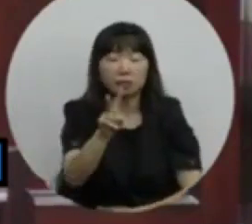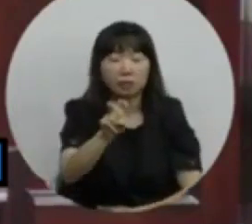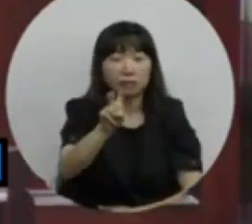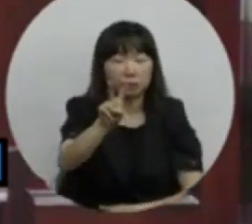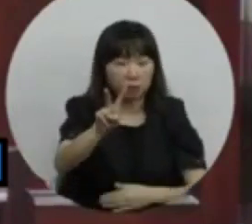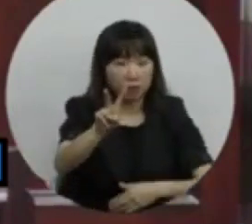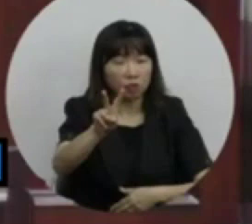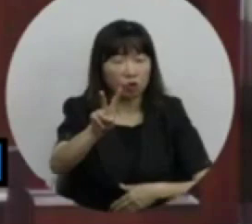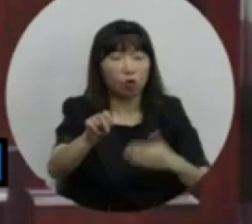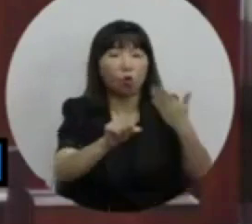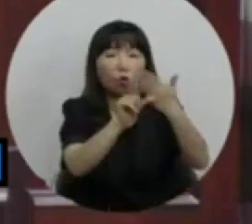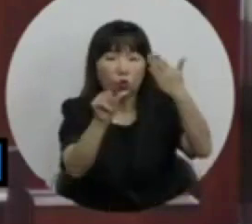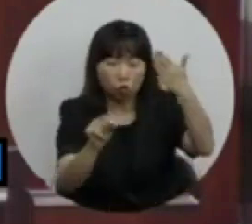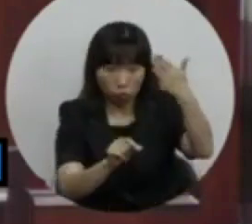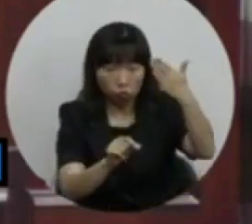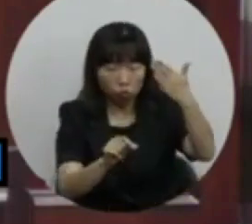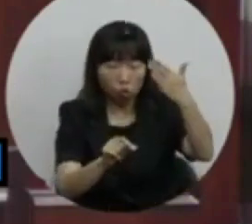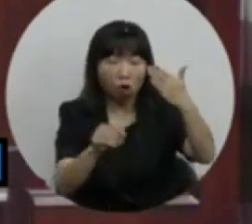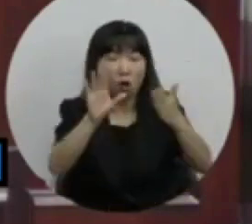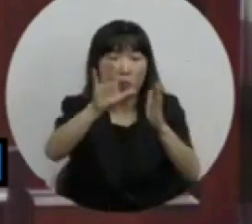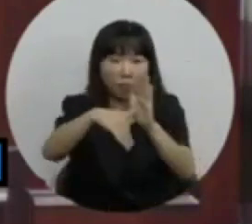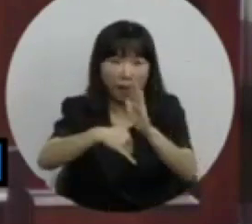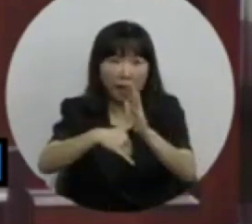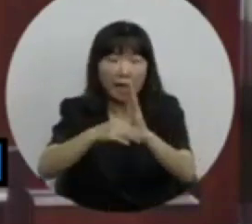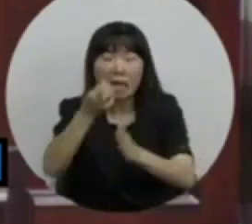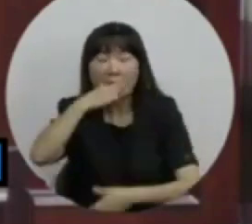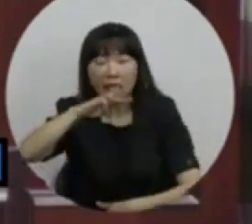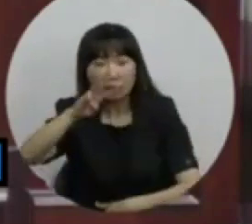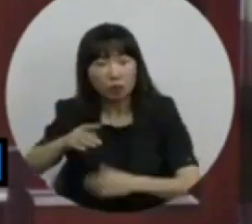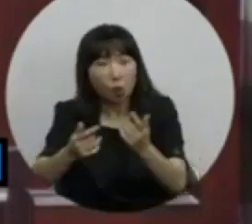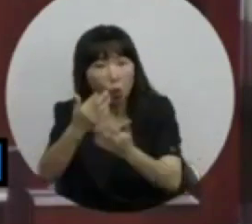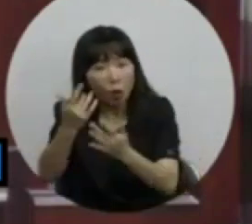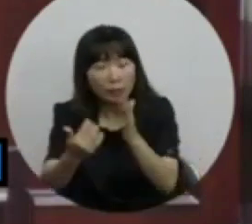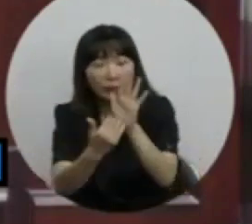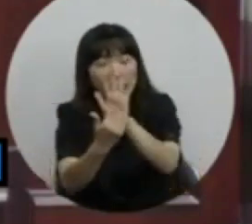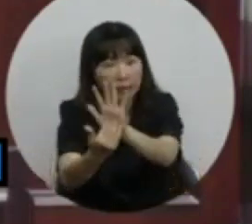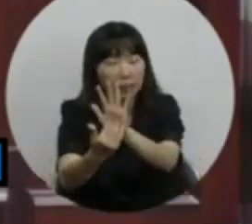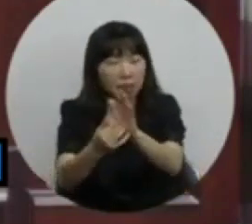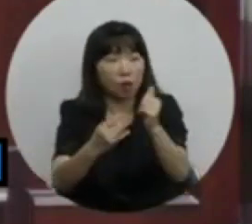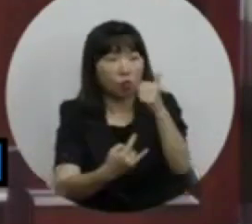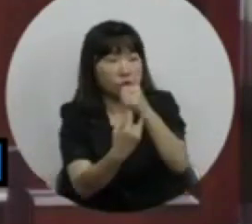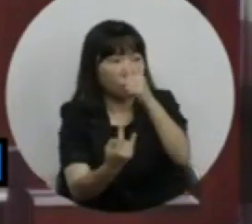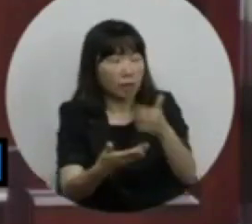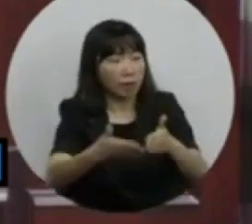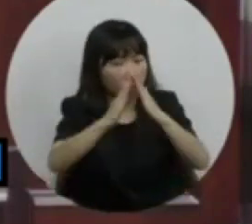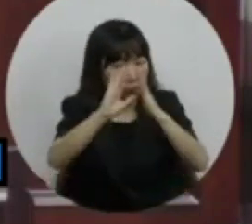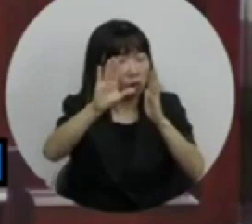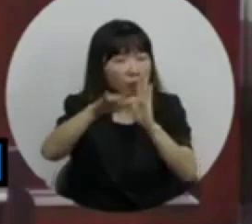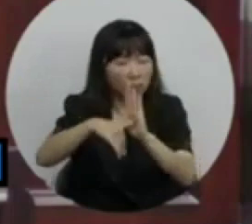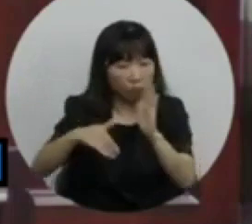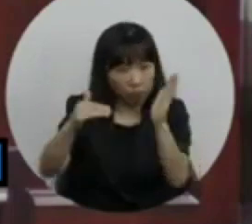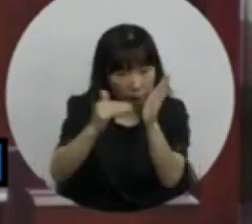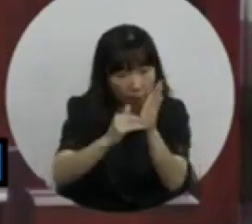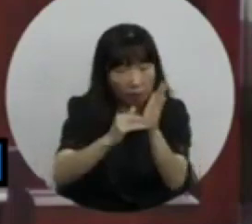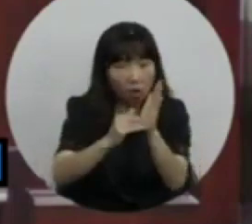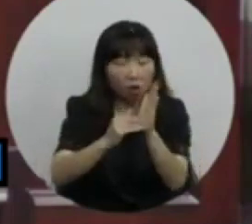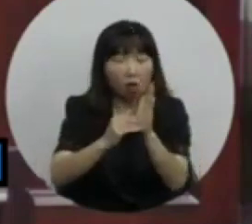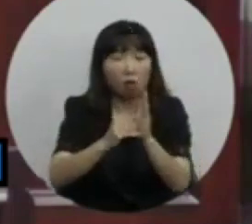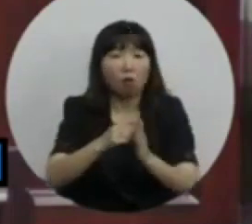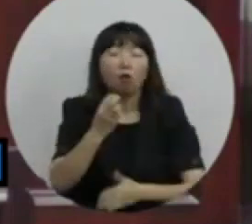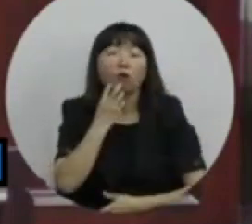2022년 9월 민간 주도로 이천 화장장 반대 대책위가 설립되어 이천시청과